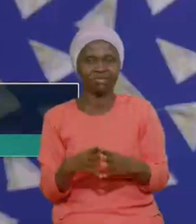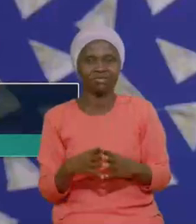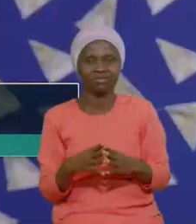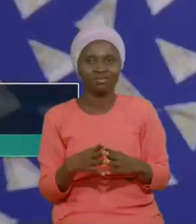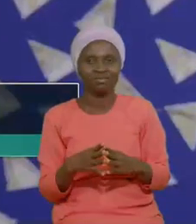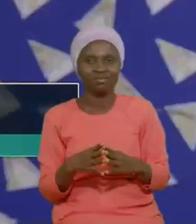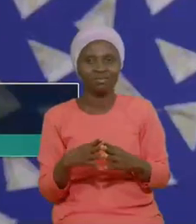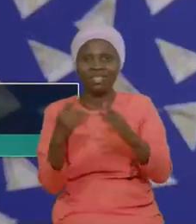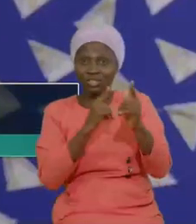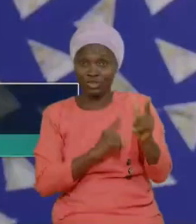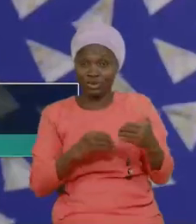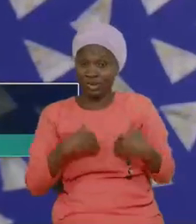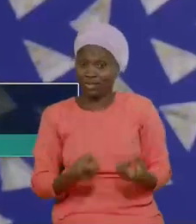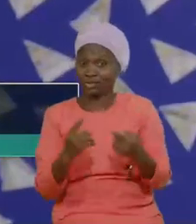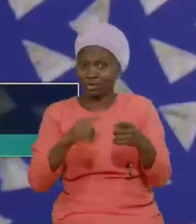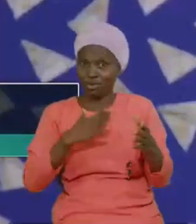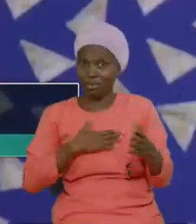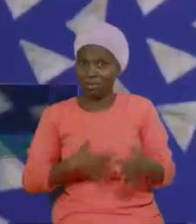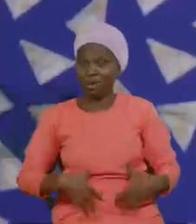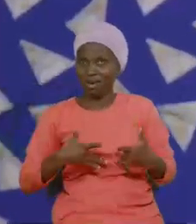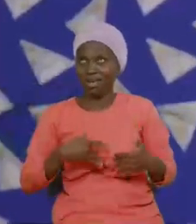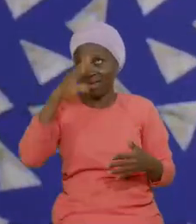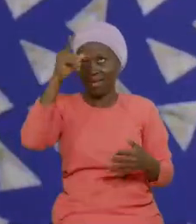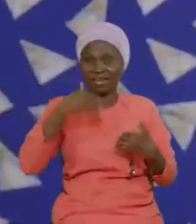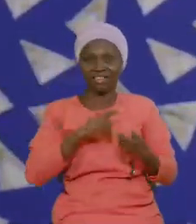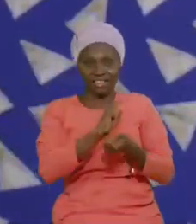Je ne peux pas aller au-delà de telle limite.